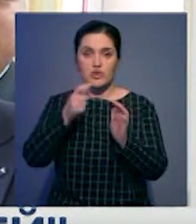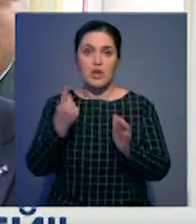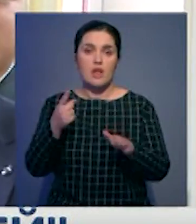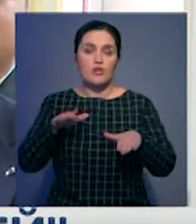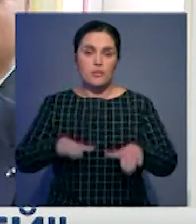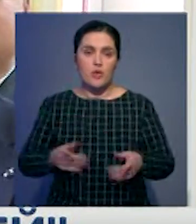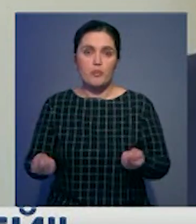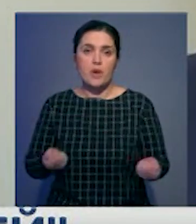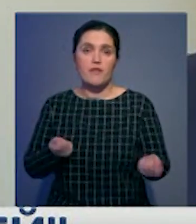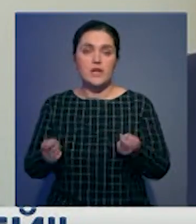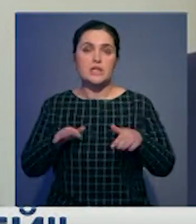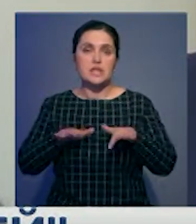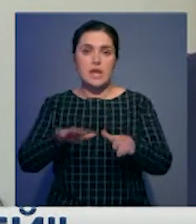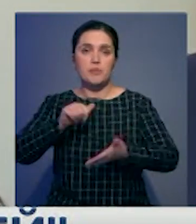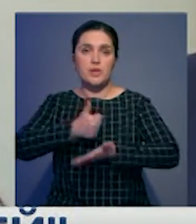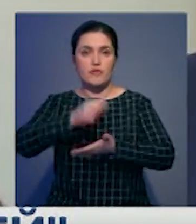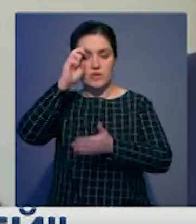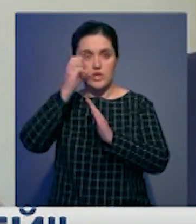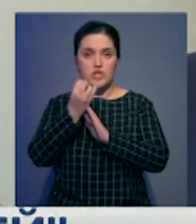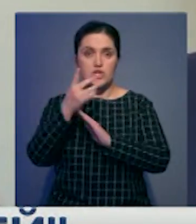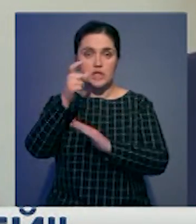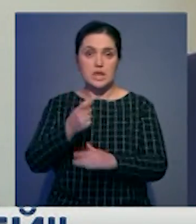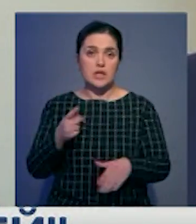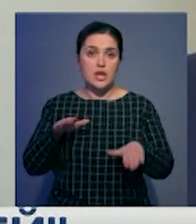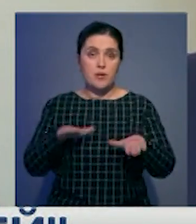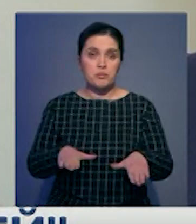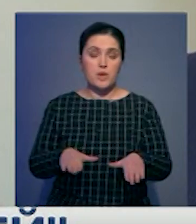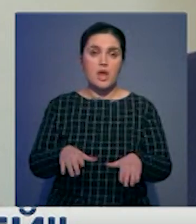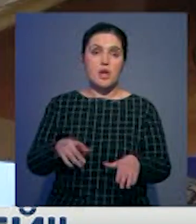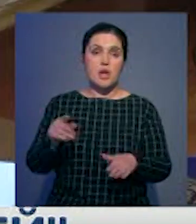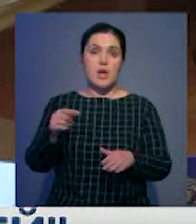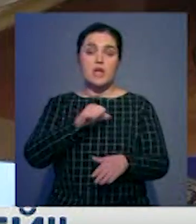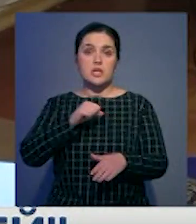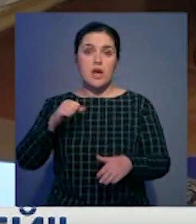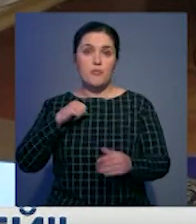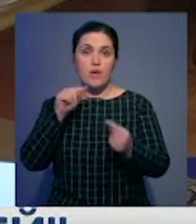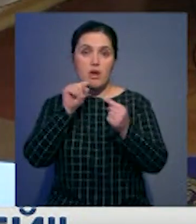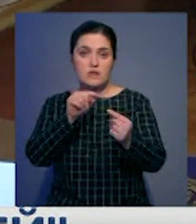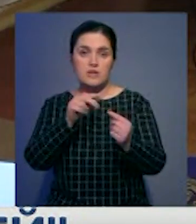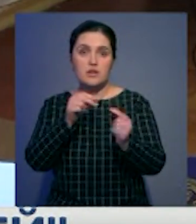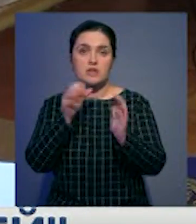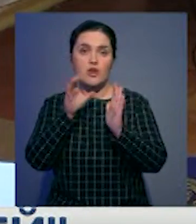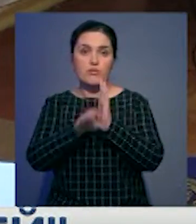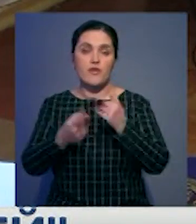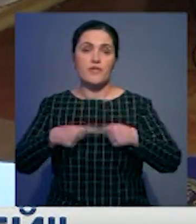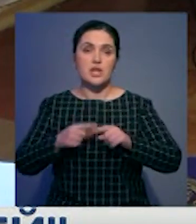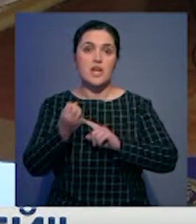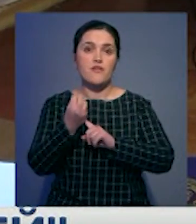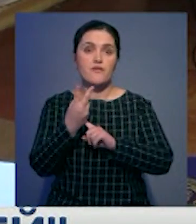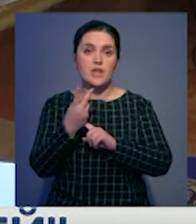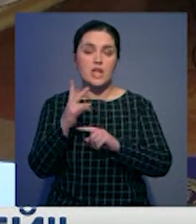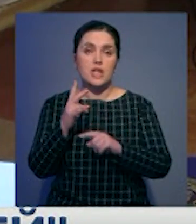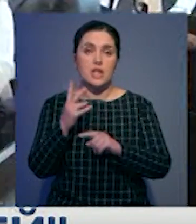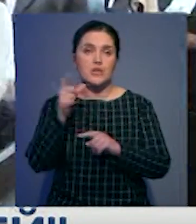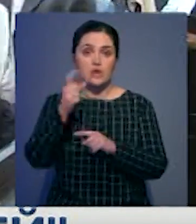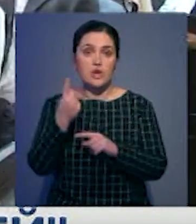место, управление делами президента, 14 человек, и непосредственно само антикоррупционное ведомство, 12 соискателей